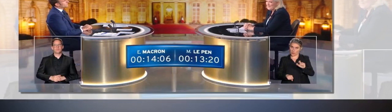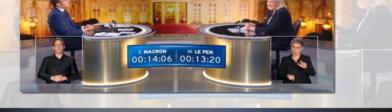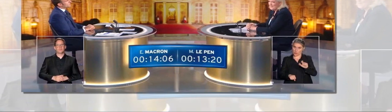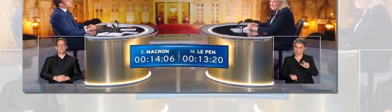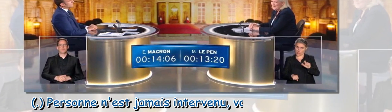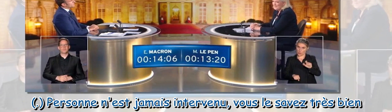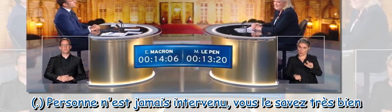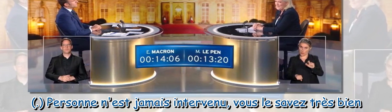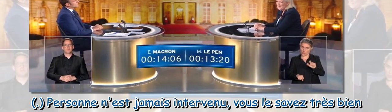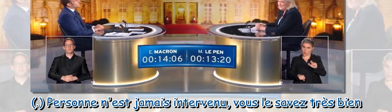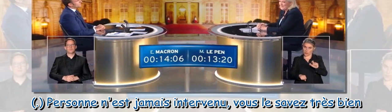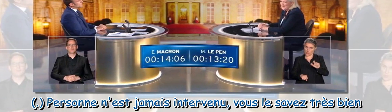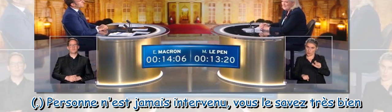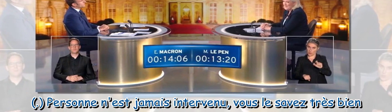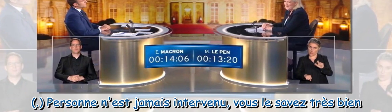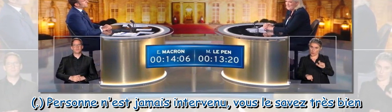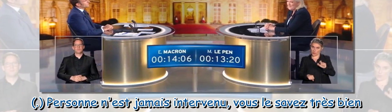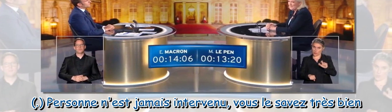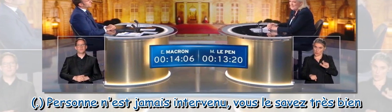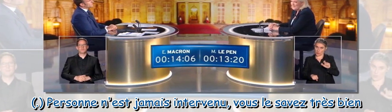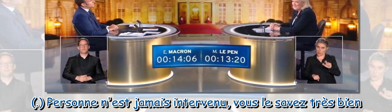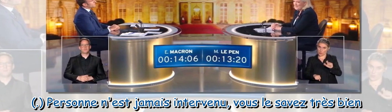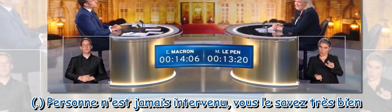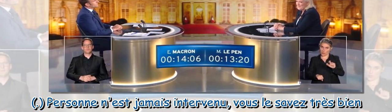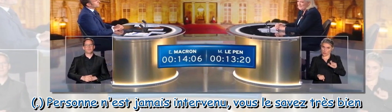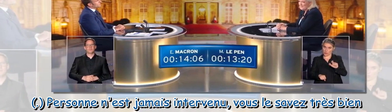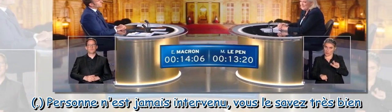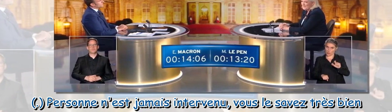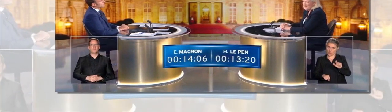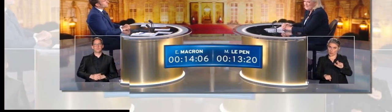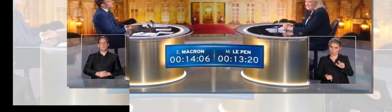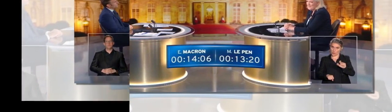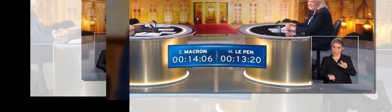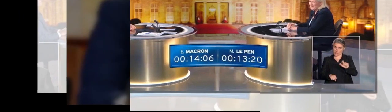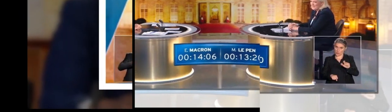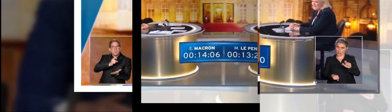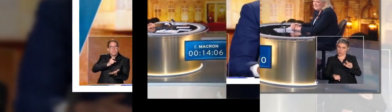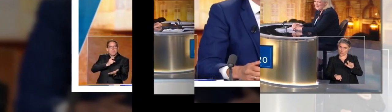points personne n'y est jamais intervenu vous le savez très bien